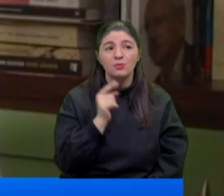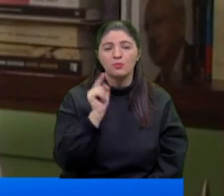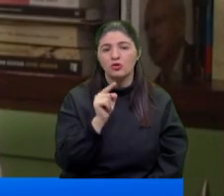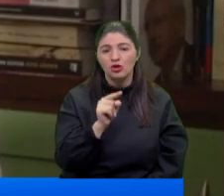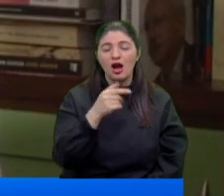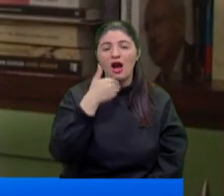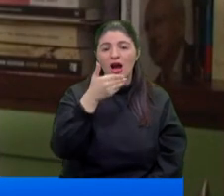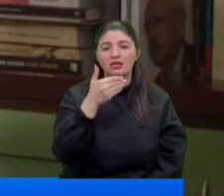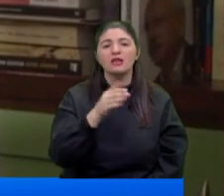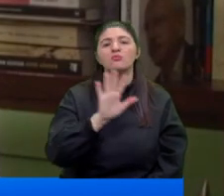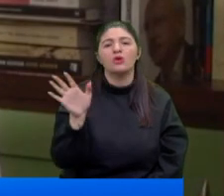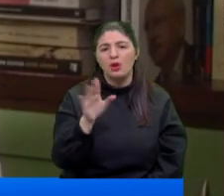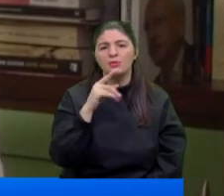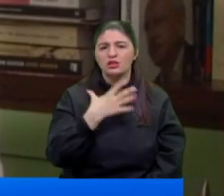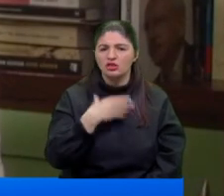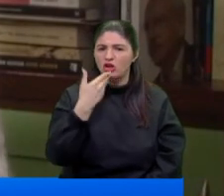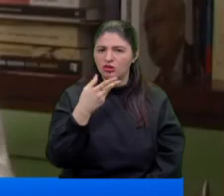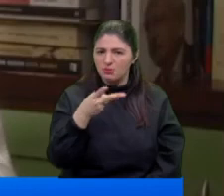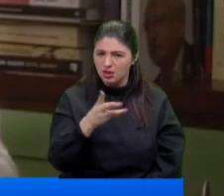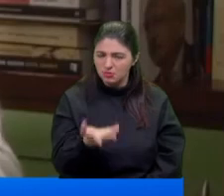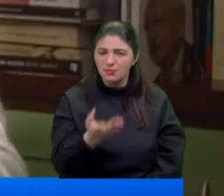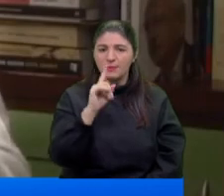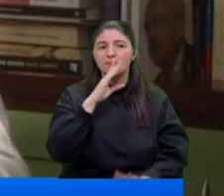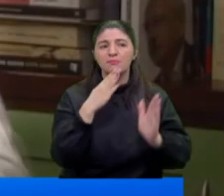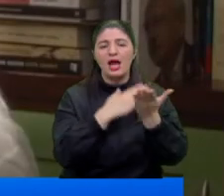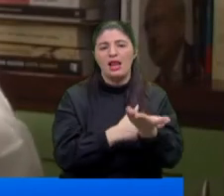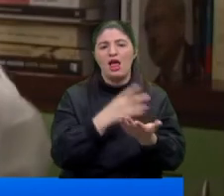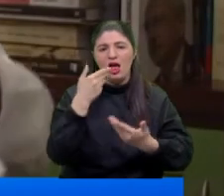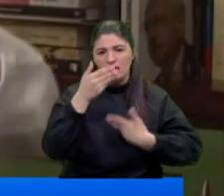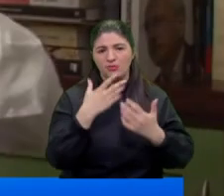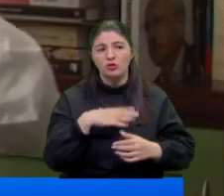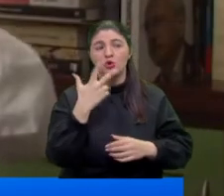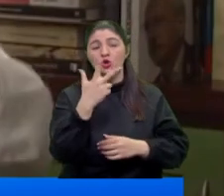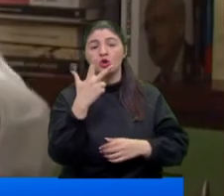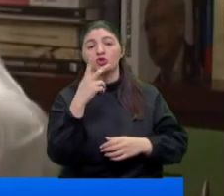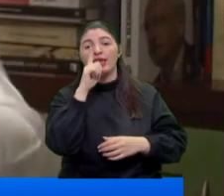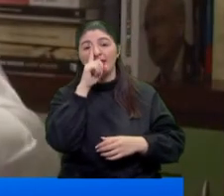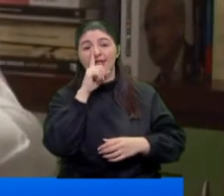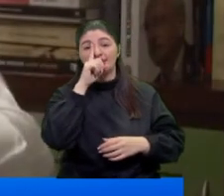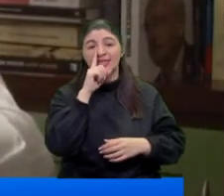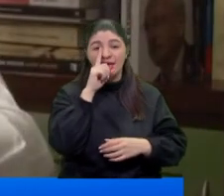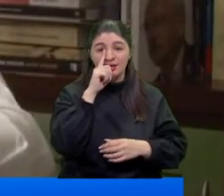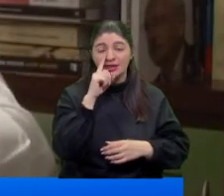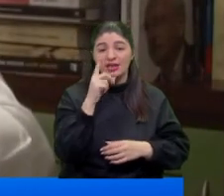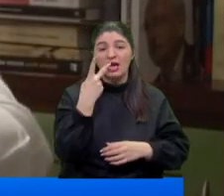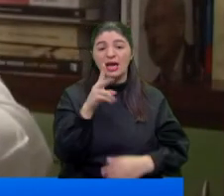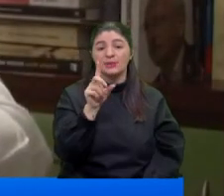Burada anlatmıyorum isterseniz anlatabilirim bir belgeyi anlatayım üç Nisan